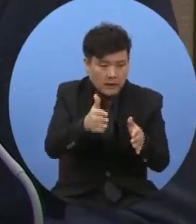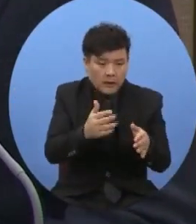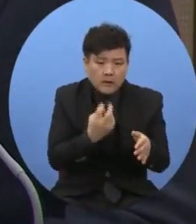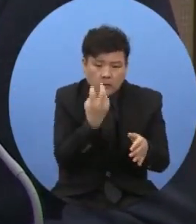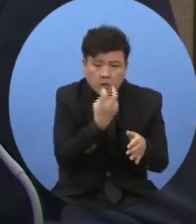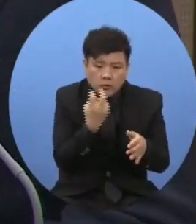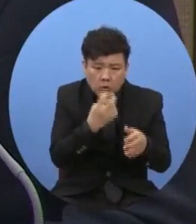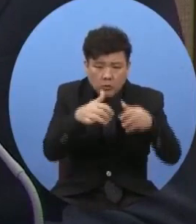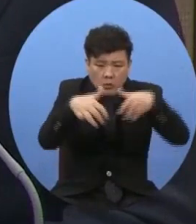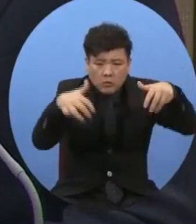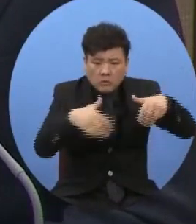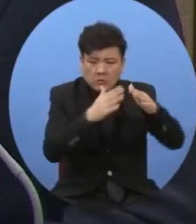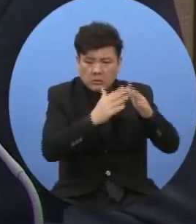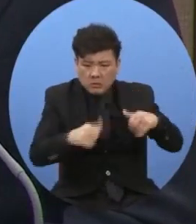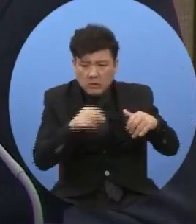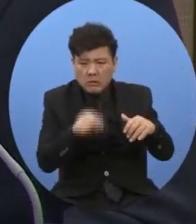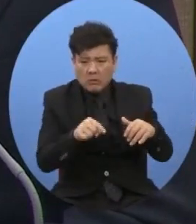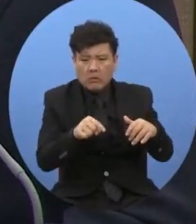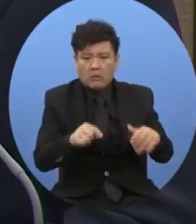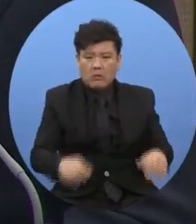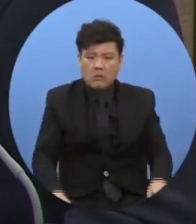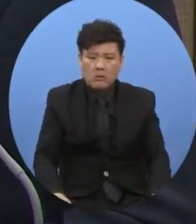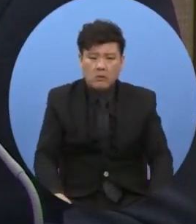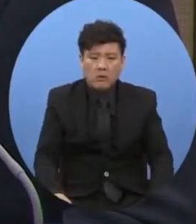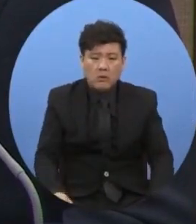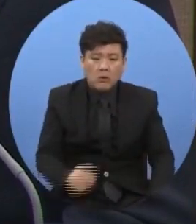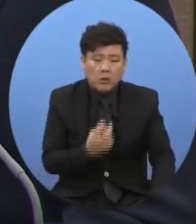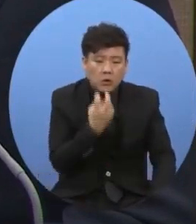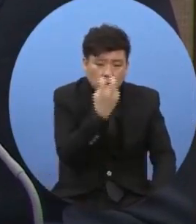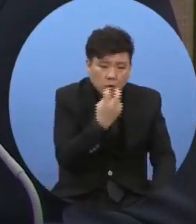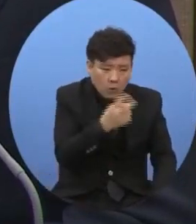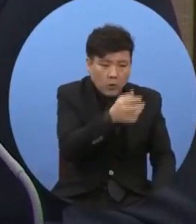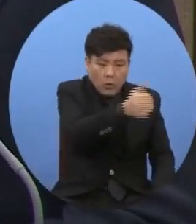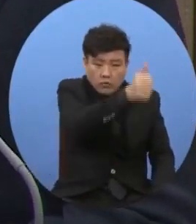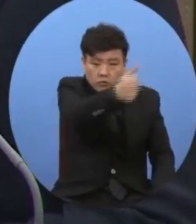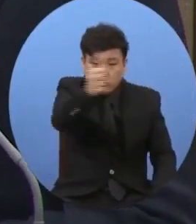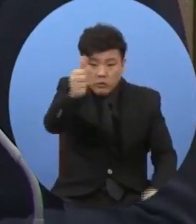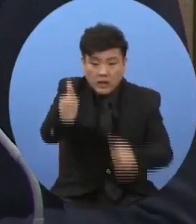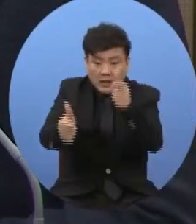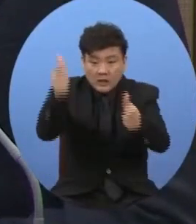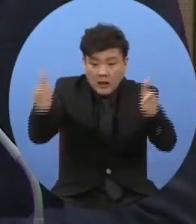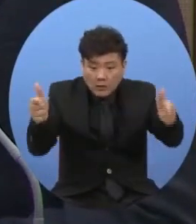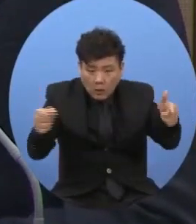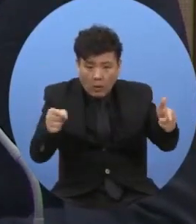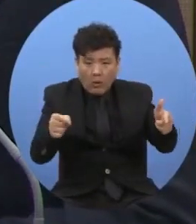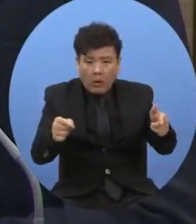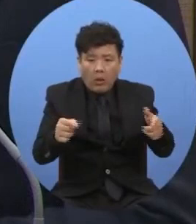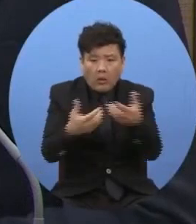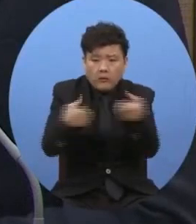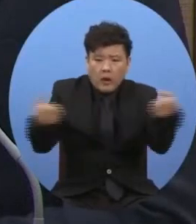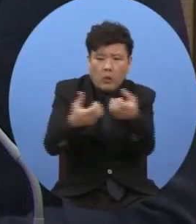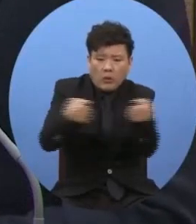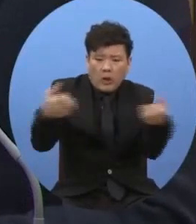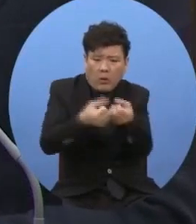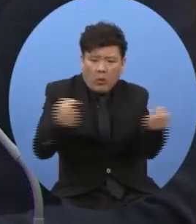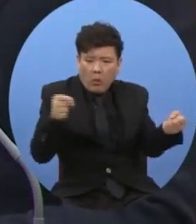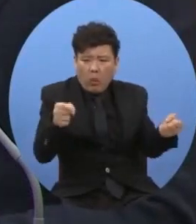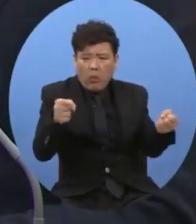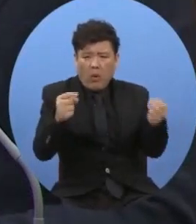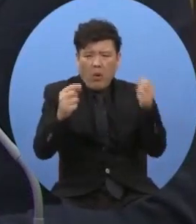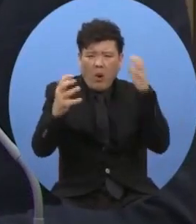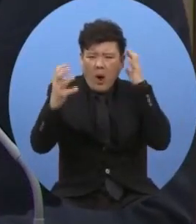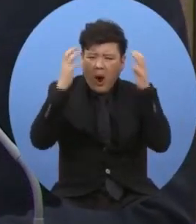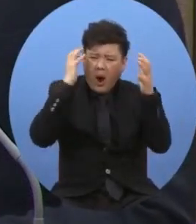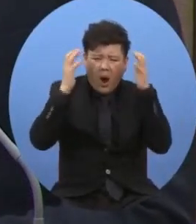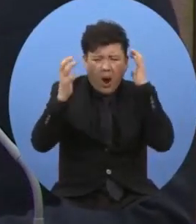있습니다. 돌봄의 다양한 주체가 뭔가 제각각 움직이면은 사업이 파편화되고 뭔가 이제 일관적으로 가지를 못하는 악영향이 있을 거라는